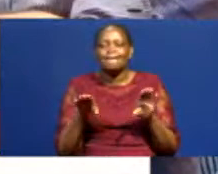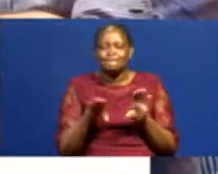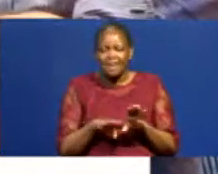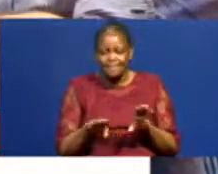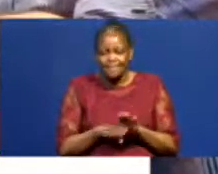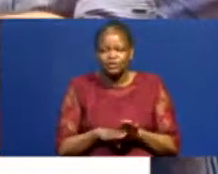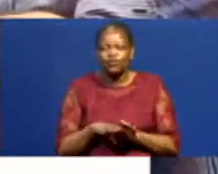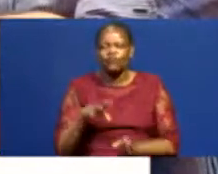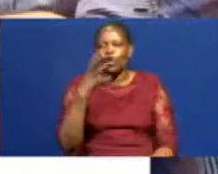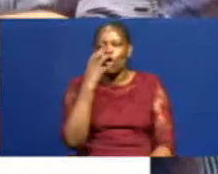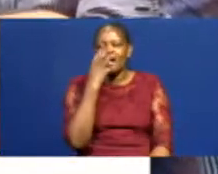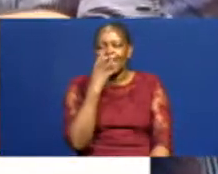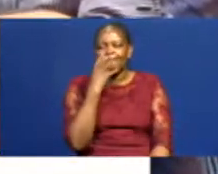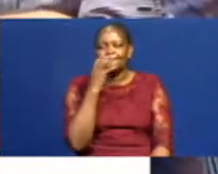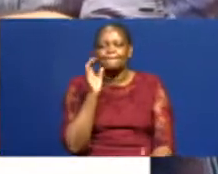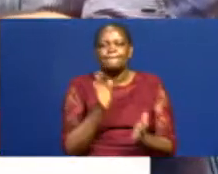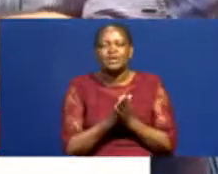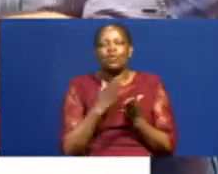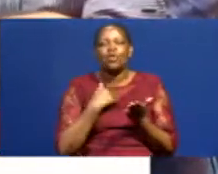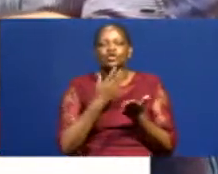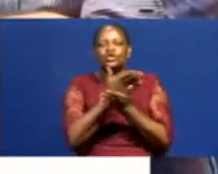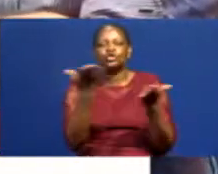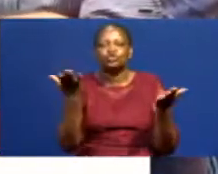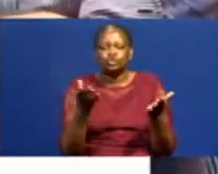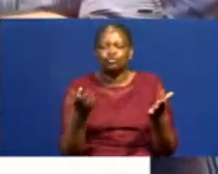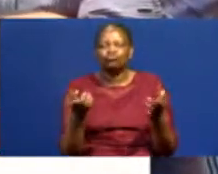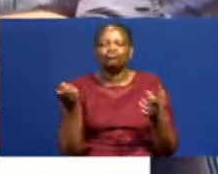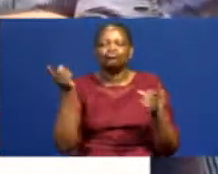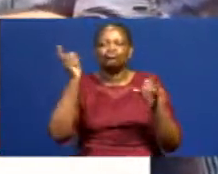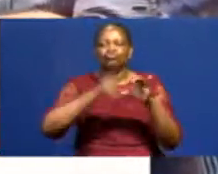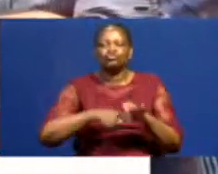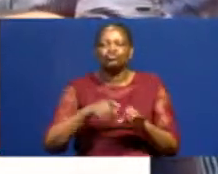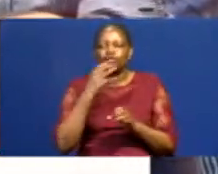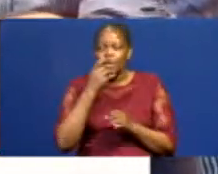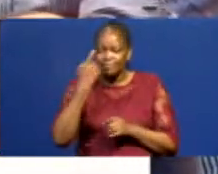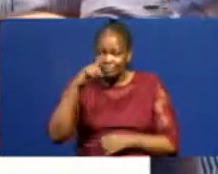ODM. Nataka nyinyi nyote muingie ndani ya ODM.